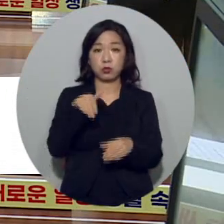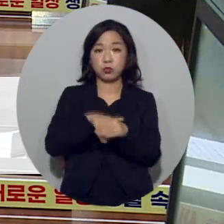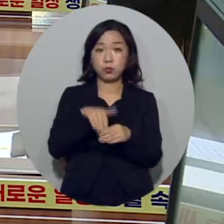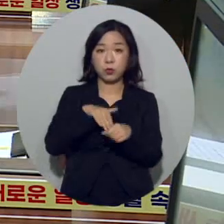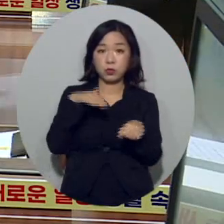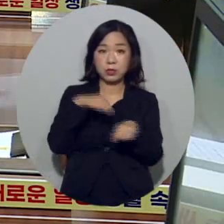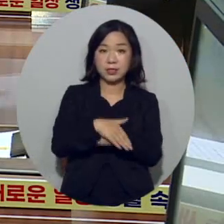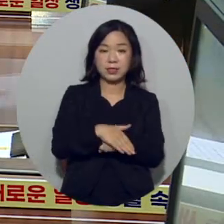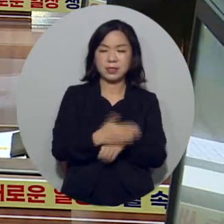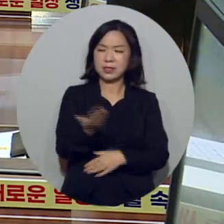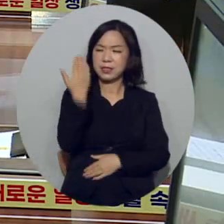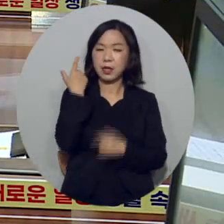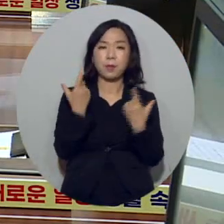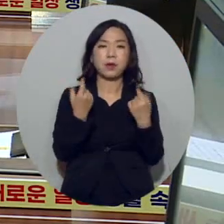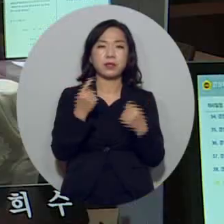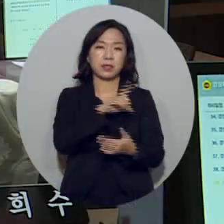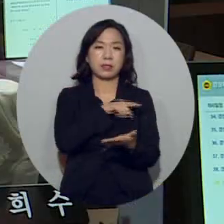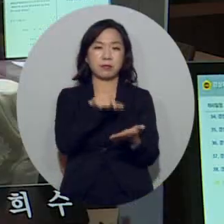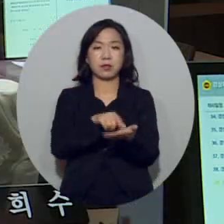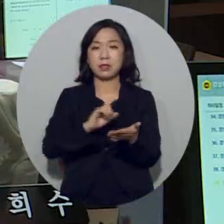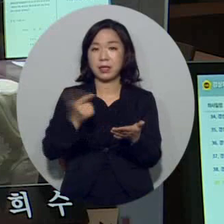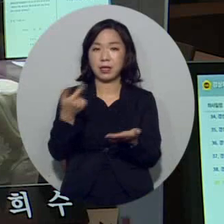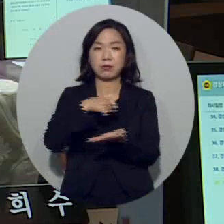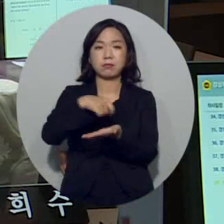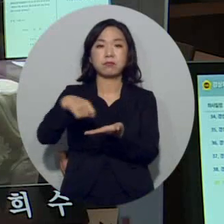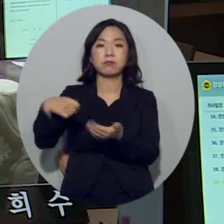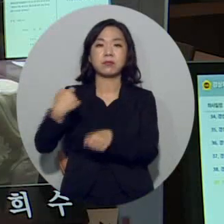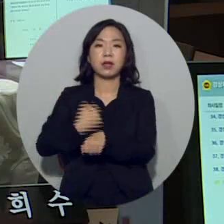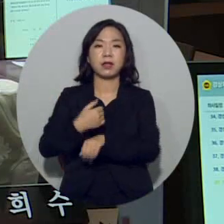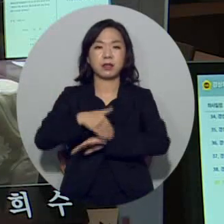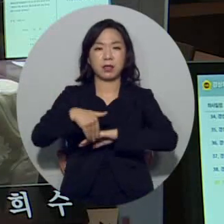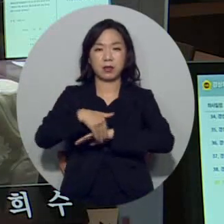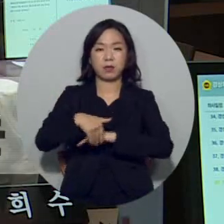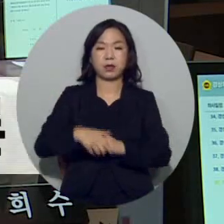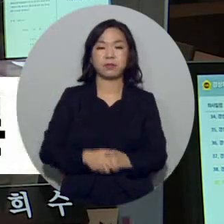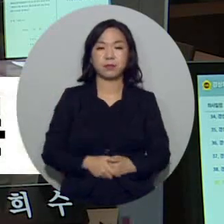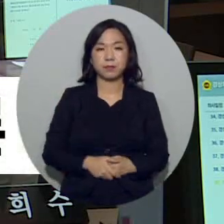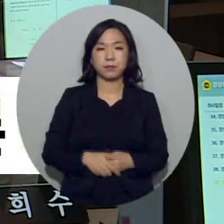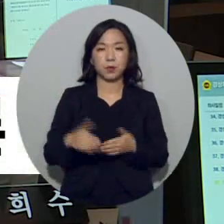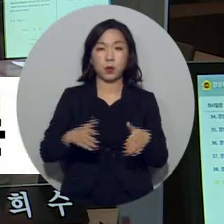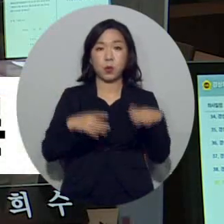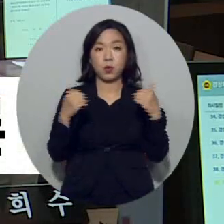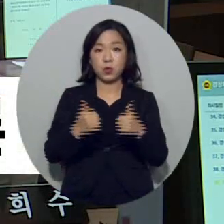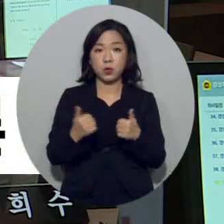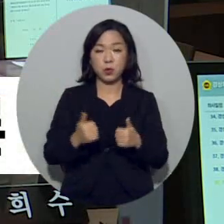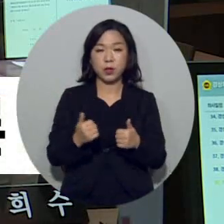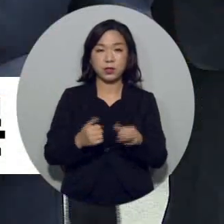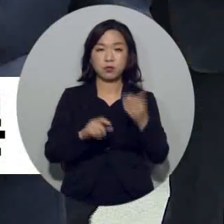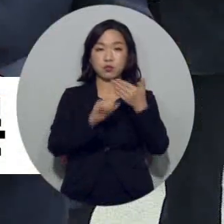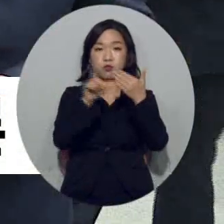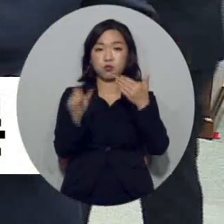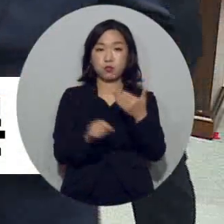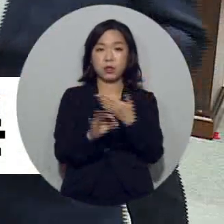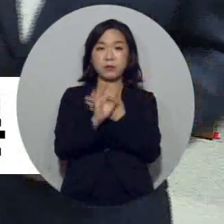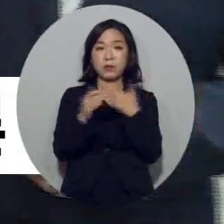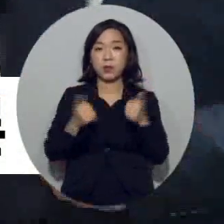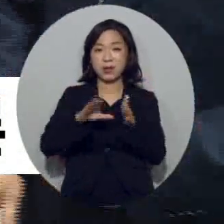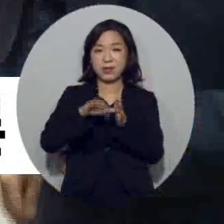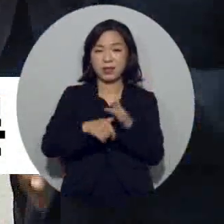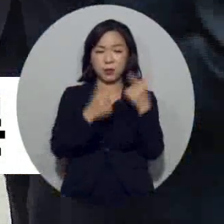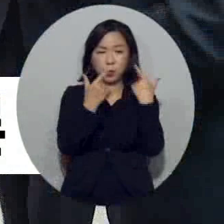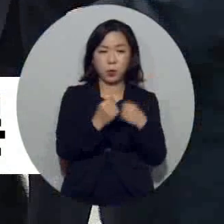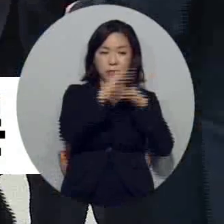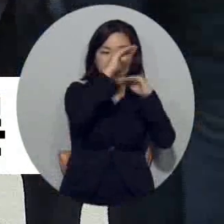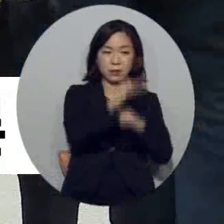무기명으로 할 가능성이 높습니다 도 un 은 앞서 지난달 열린 임시회에서 같은 안건을 놓고